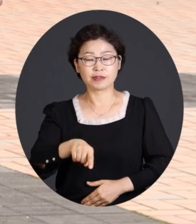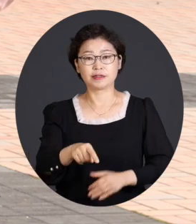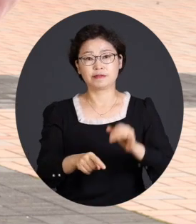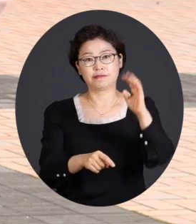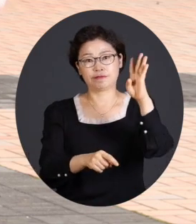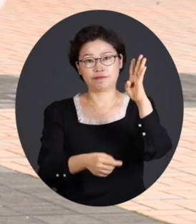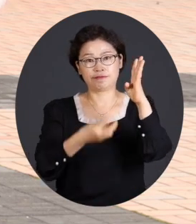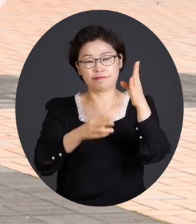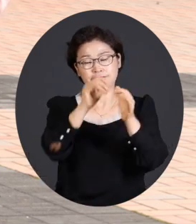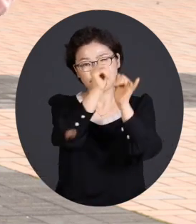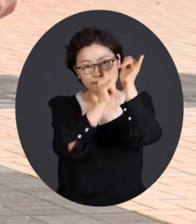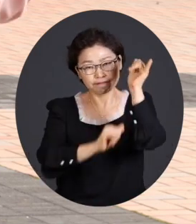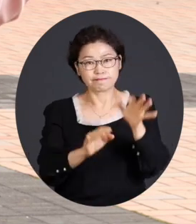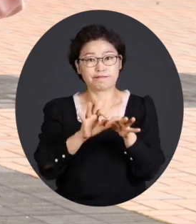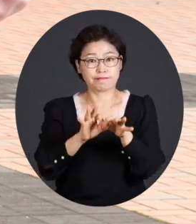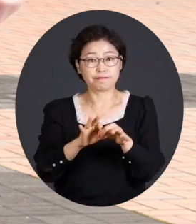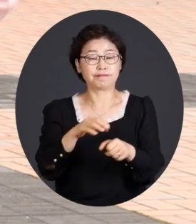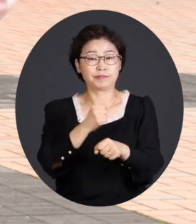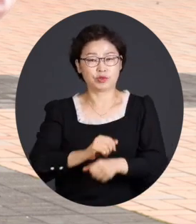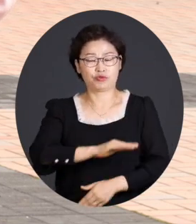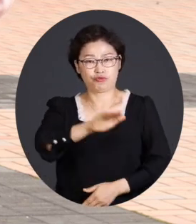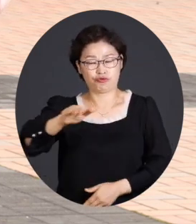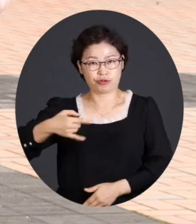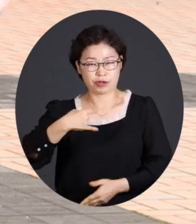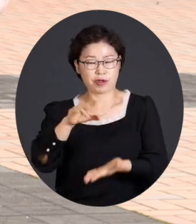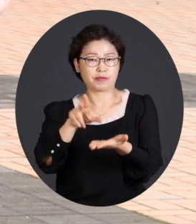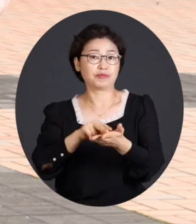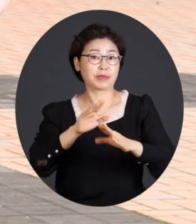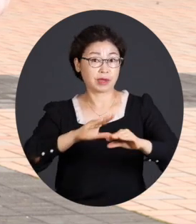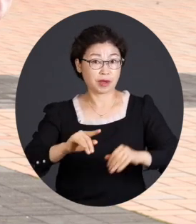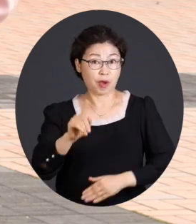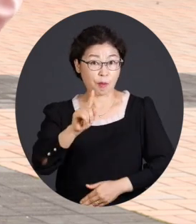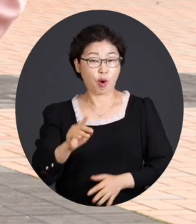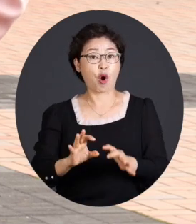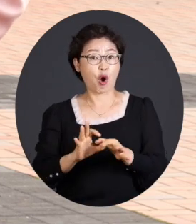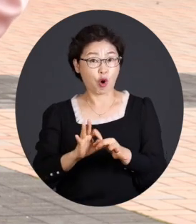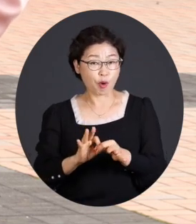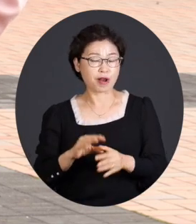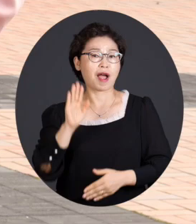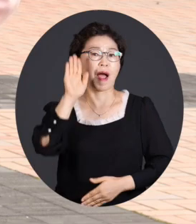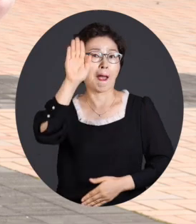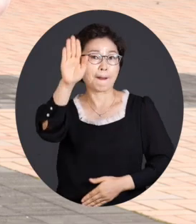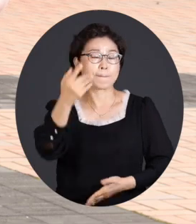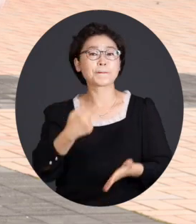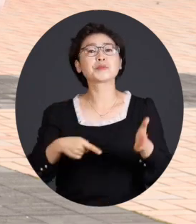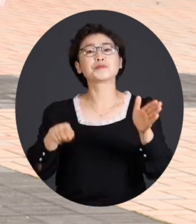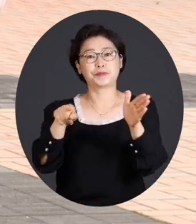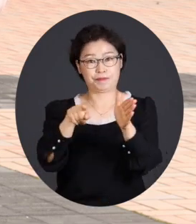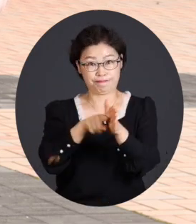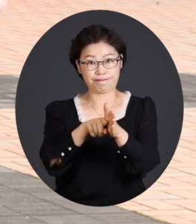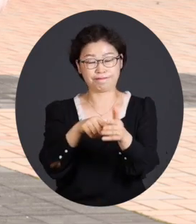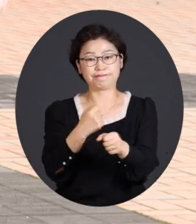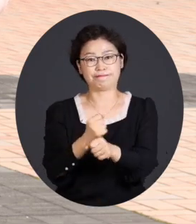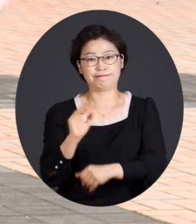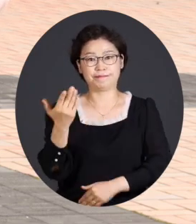역사를 면밀하게 만나면서 우리에게 남겨진 과제를 짚어보고 이 미래를 위한 과거를 돌아보게 합니다.